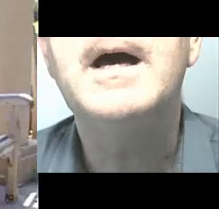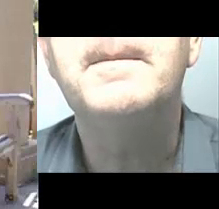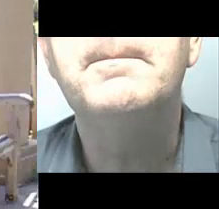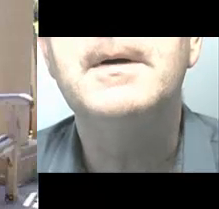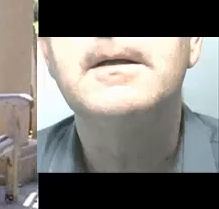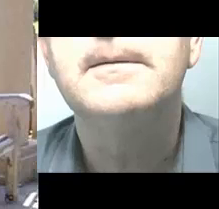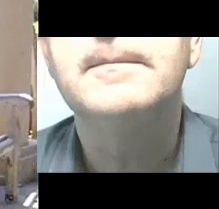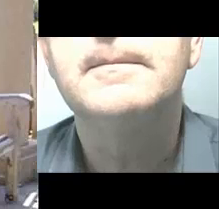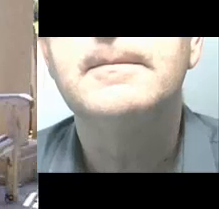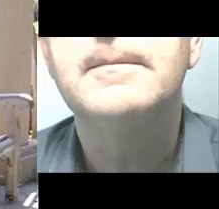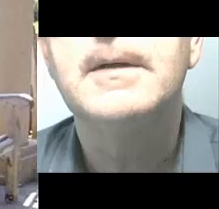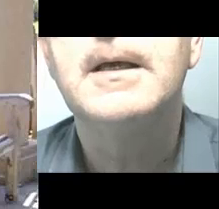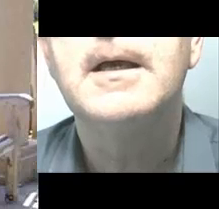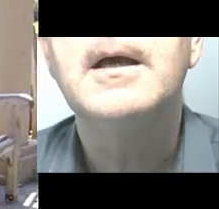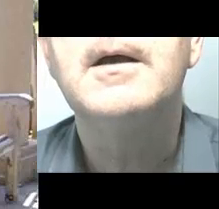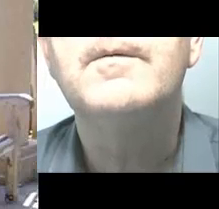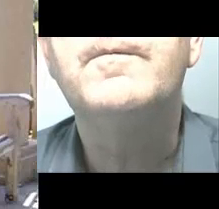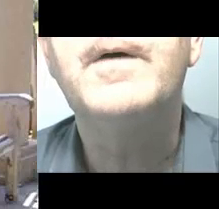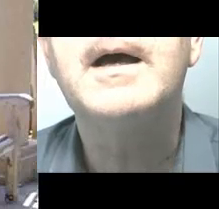Femme,